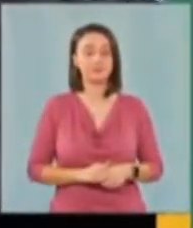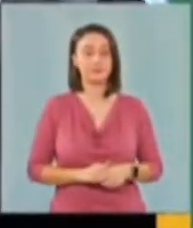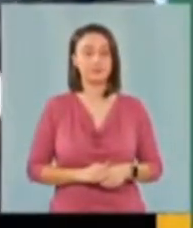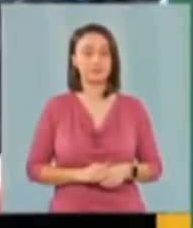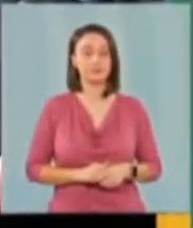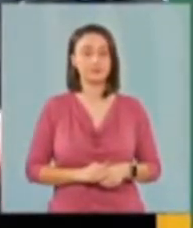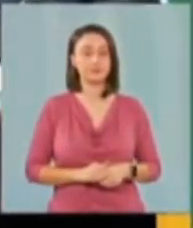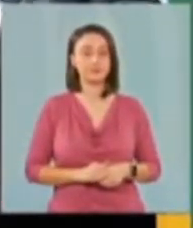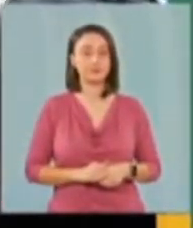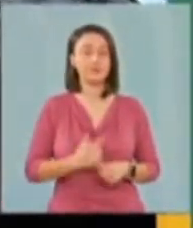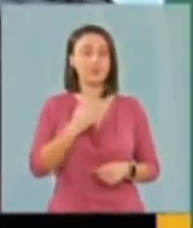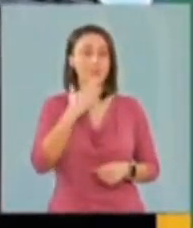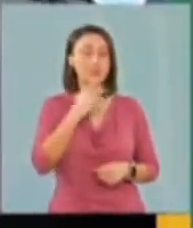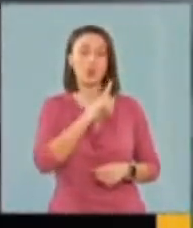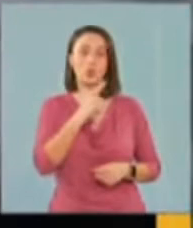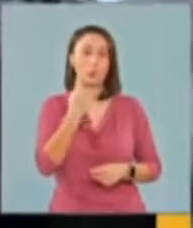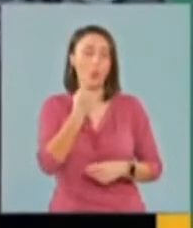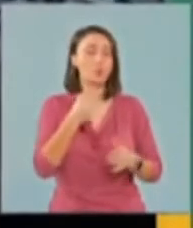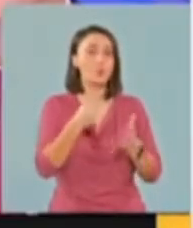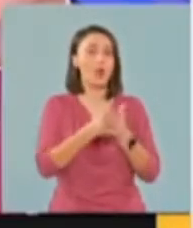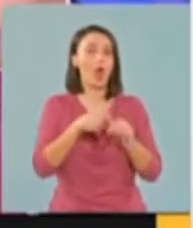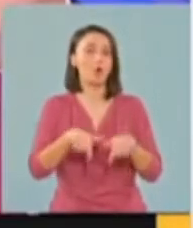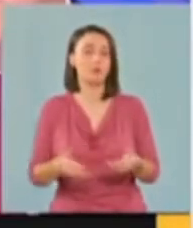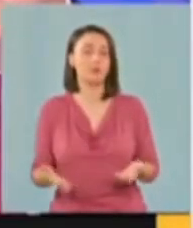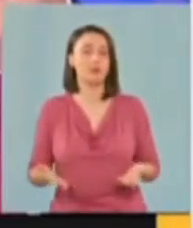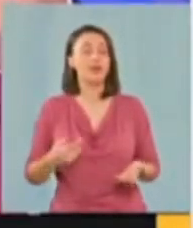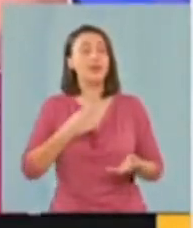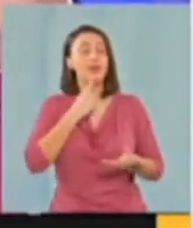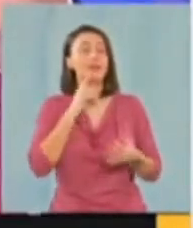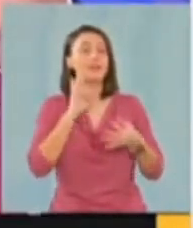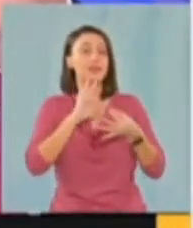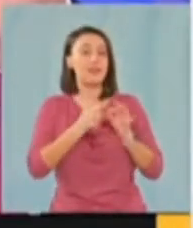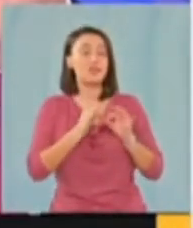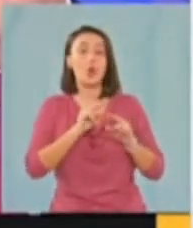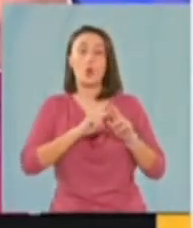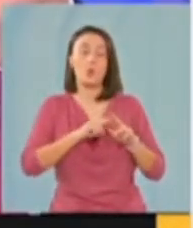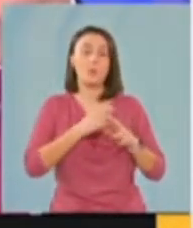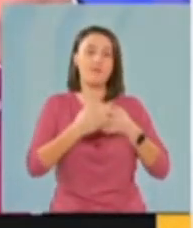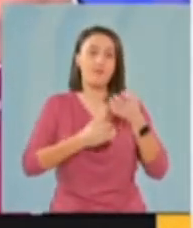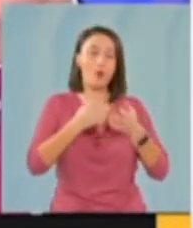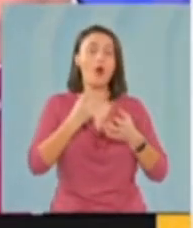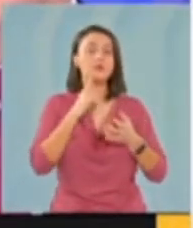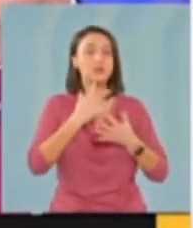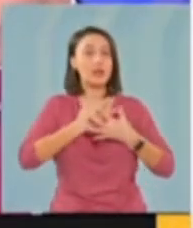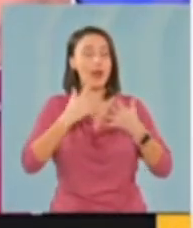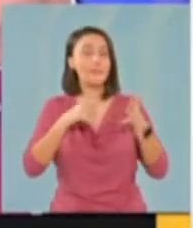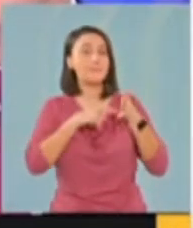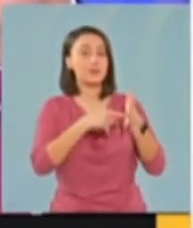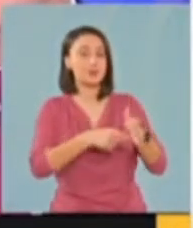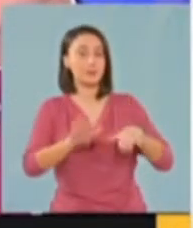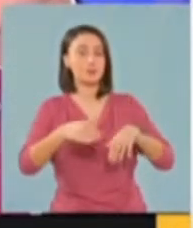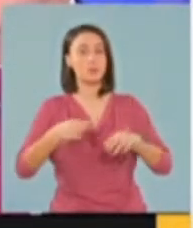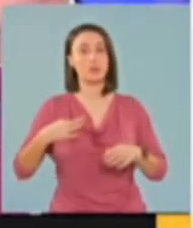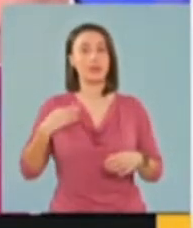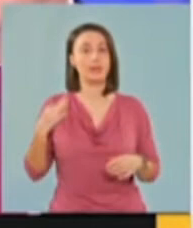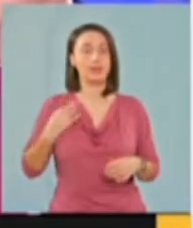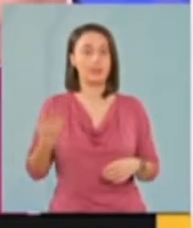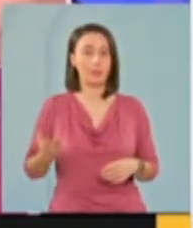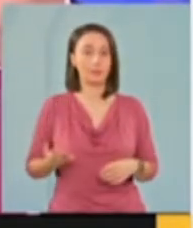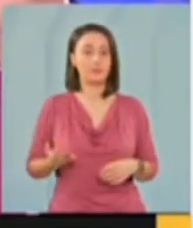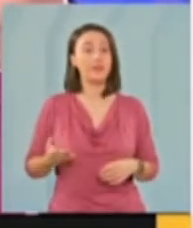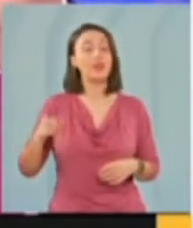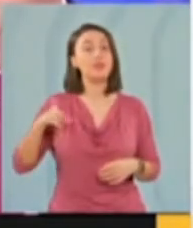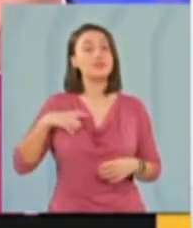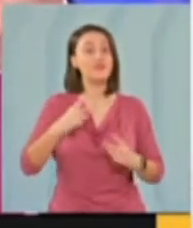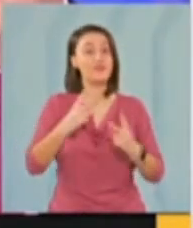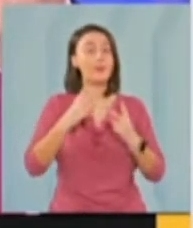în 7 zile și nu la unul cum era până acum. Definiția focarului, așa cum foarte clar a fost prezentată de Ministrul Sănătății,